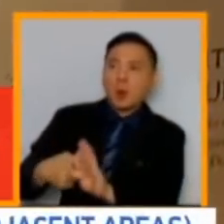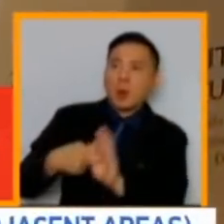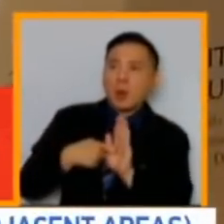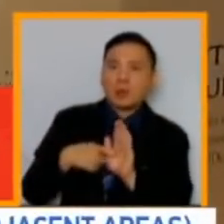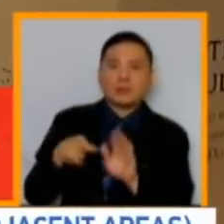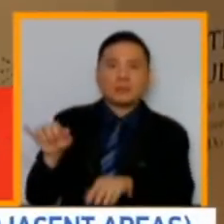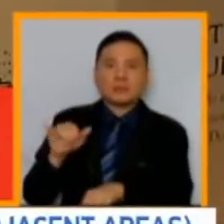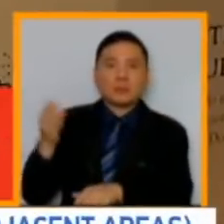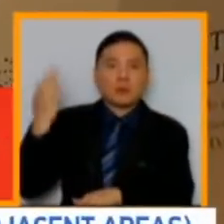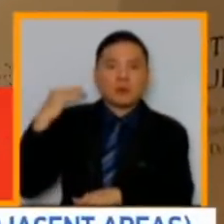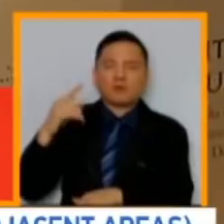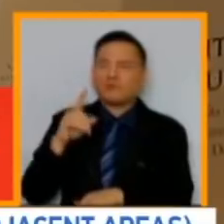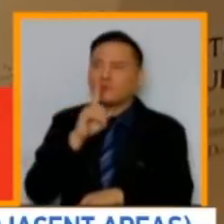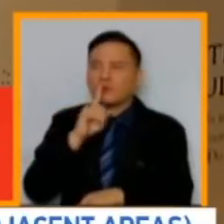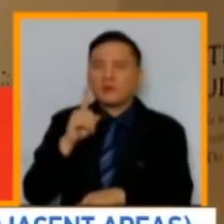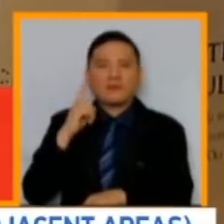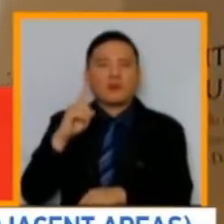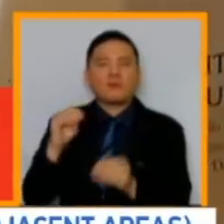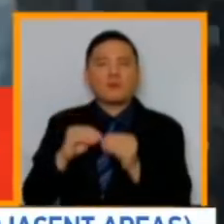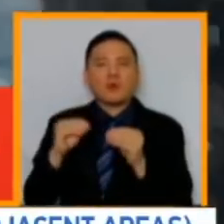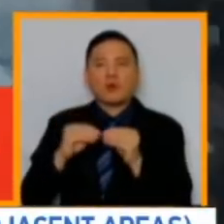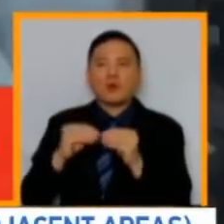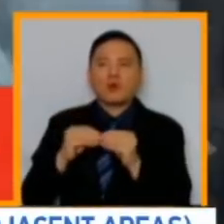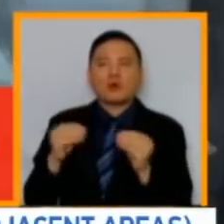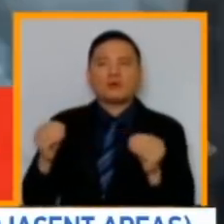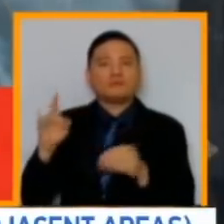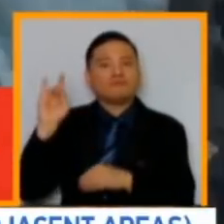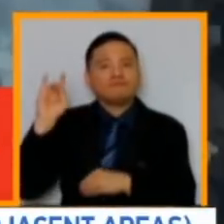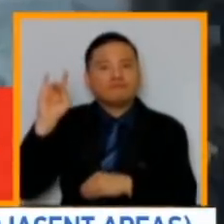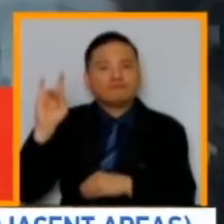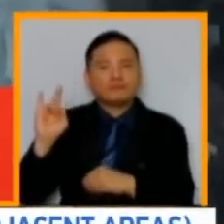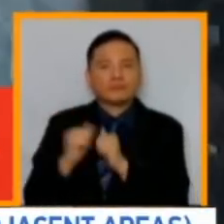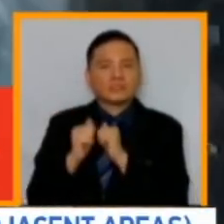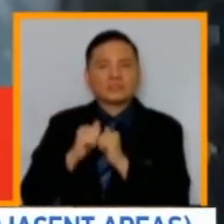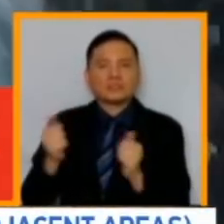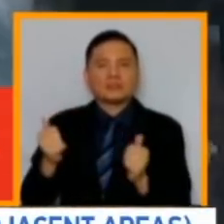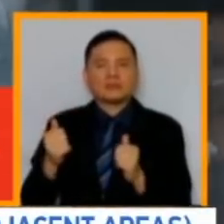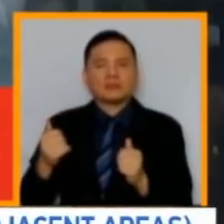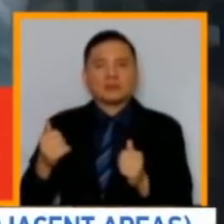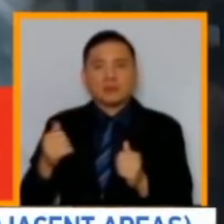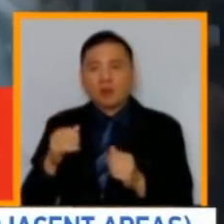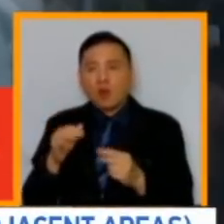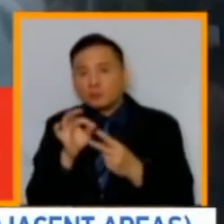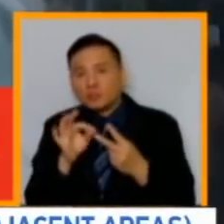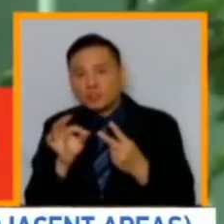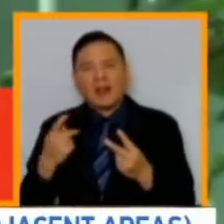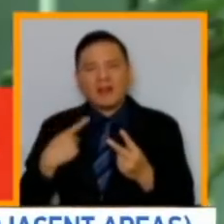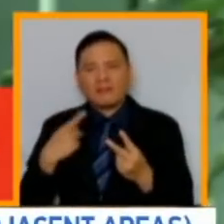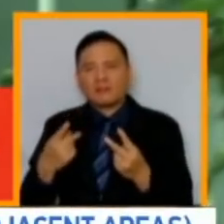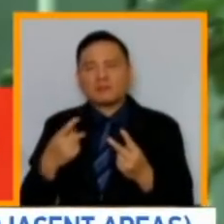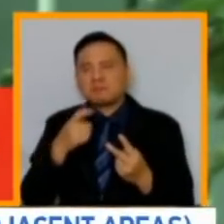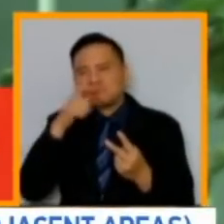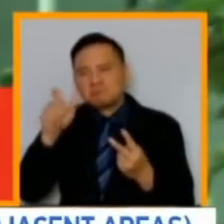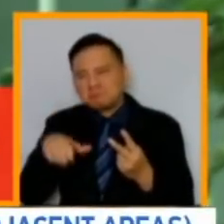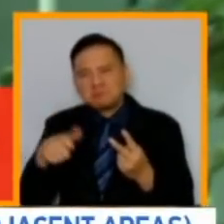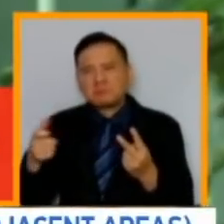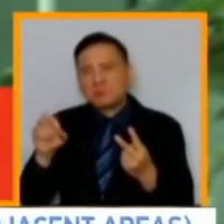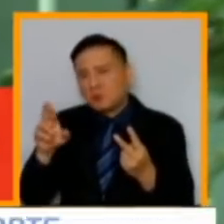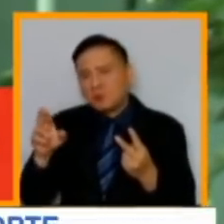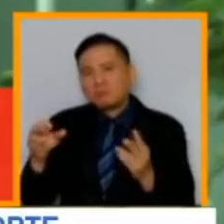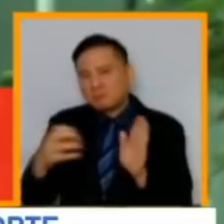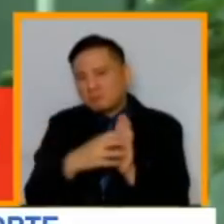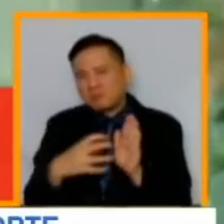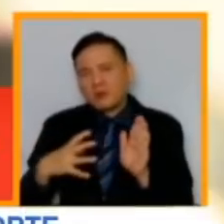na safe dito sa lugar na to. So voluntary siya, optional, pero nakakatulong siya sa pag-attract ng